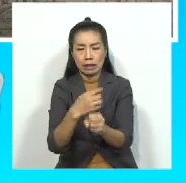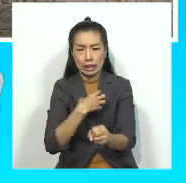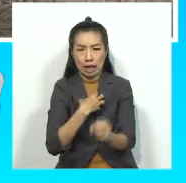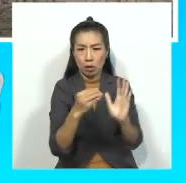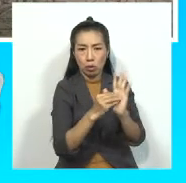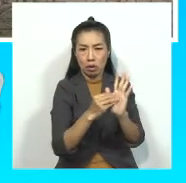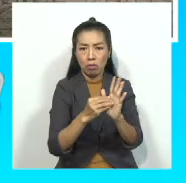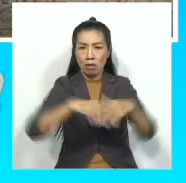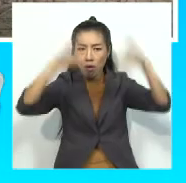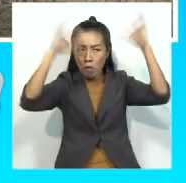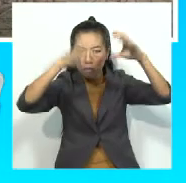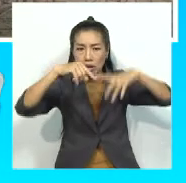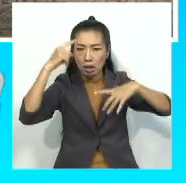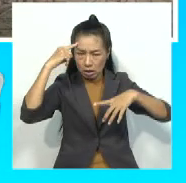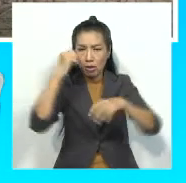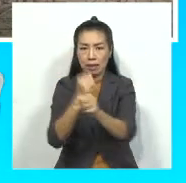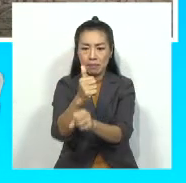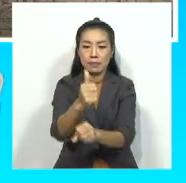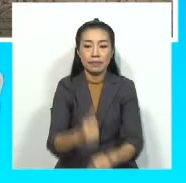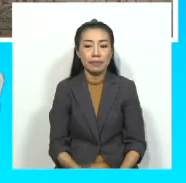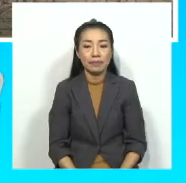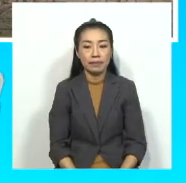กในกรุงเทพมหานครเนี่ยน่าจะดีขึ้นนะครับ